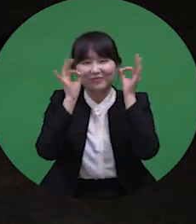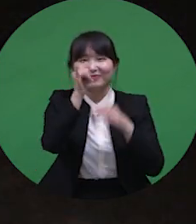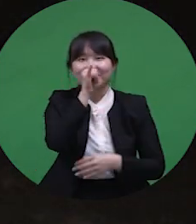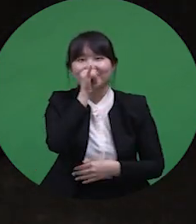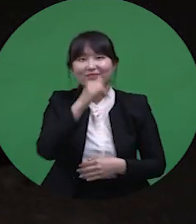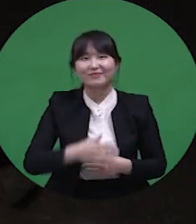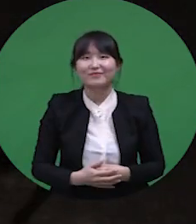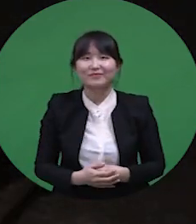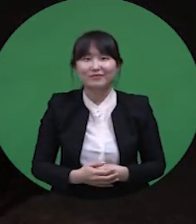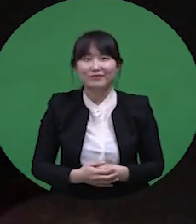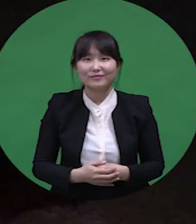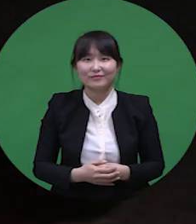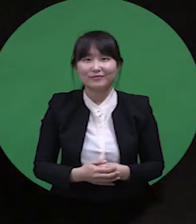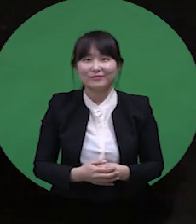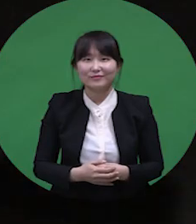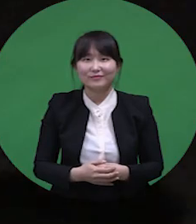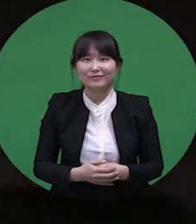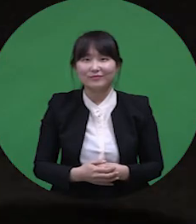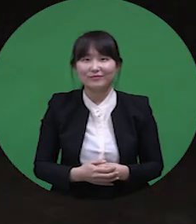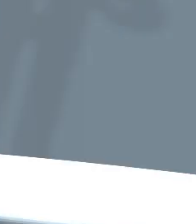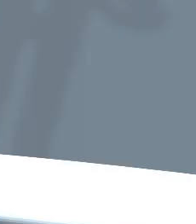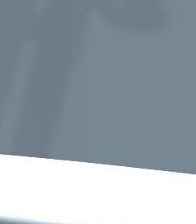있도록 노력을 기울일 것입니다.